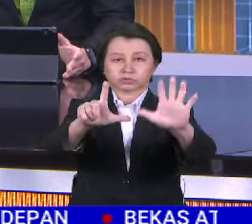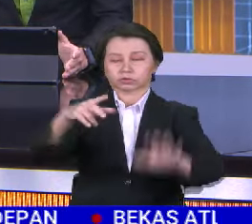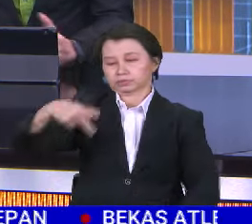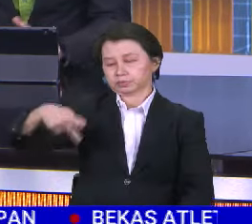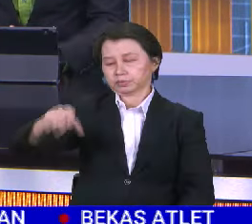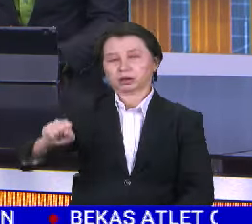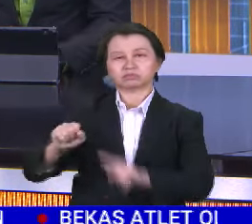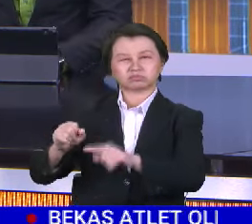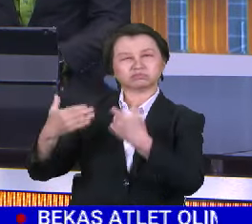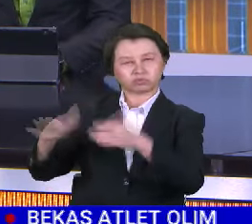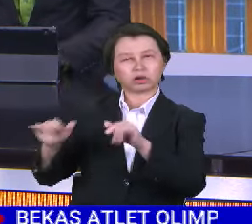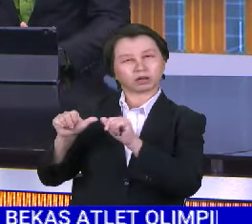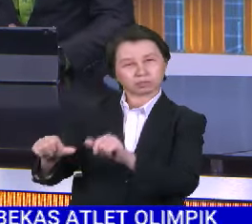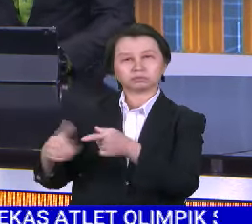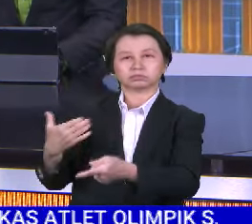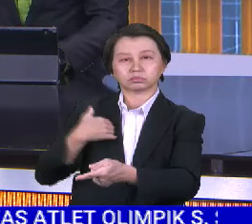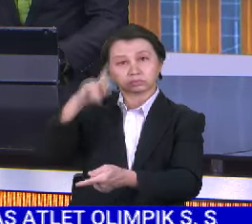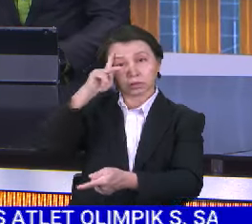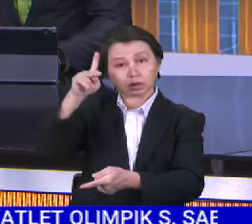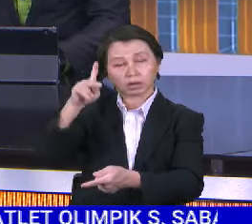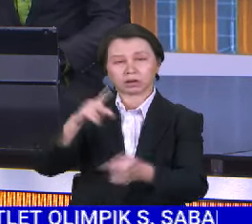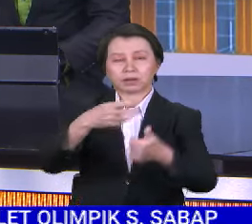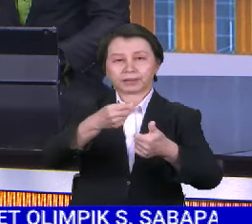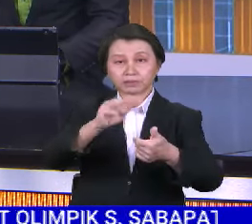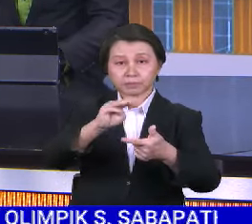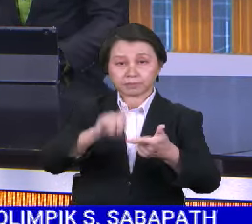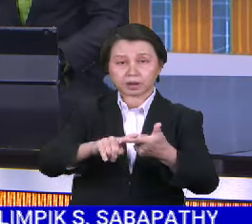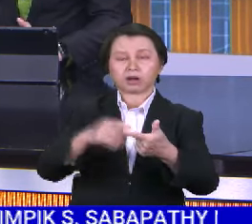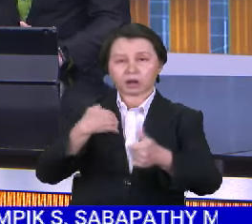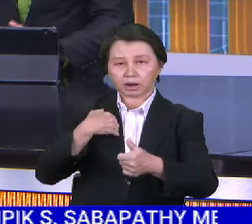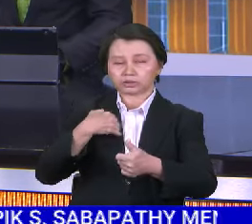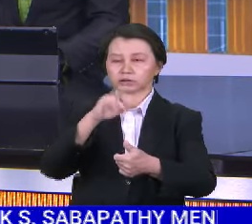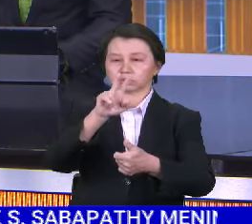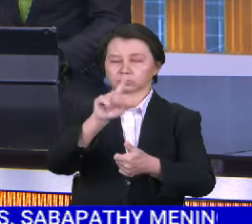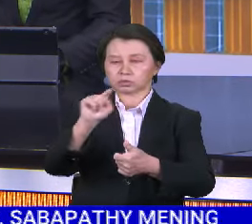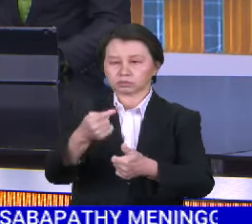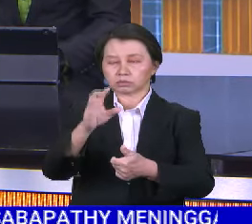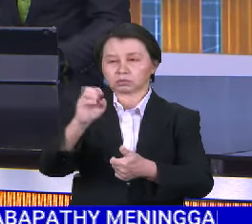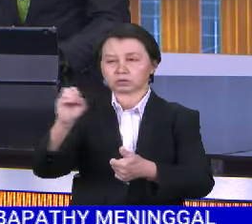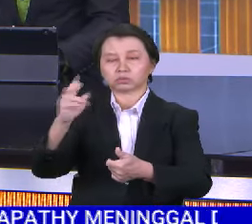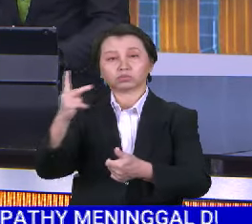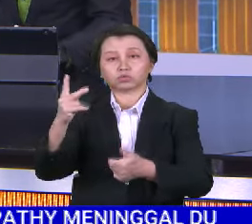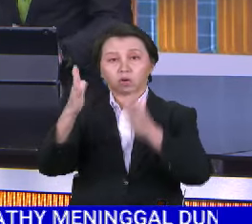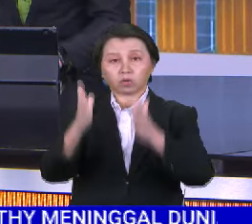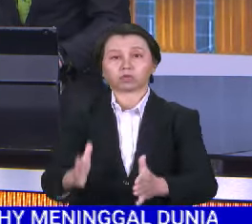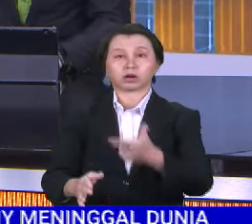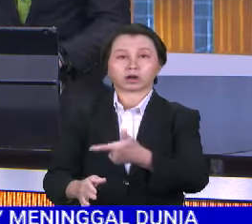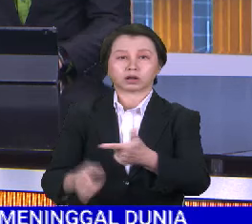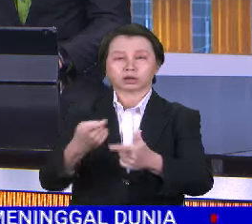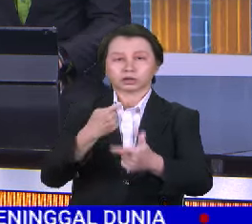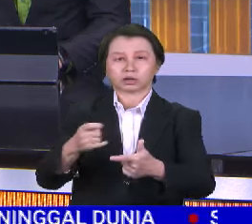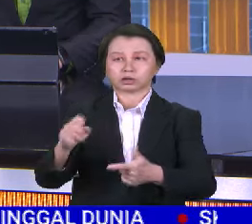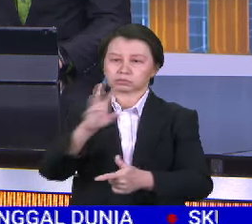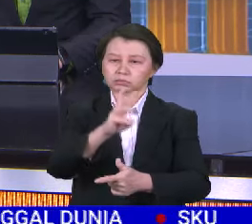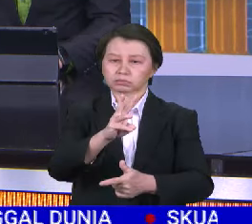7 PPS masih beroperasi di Kelantan, melibatkan daerah Pasir Mas menempatkan lebih 2,000 penduduk terjejas banjir daripada